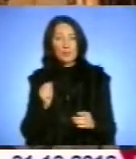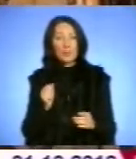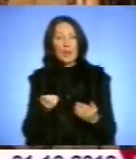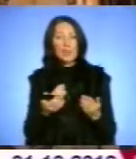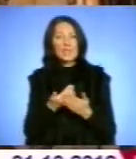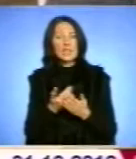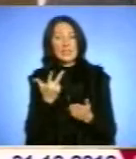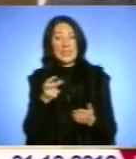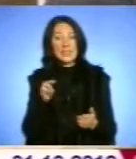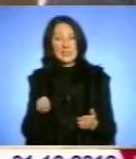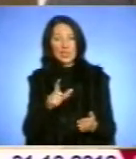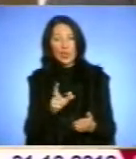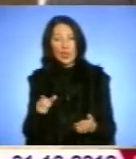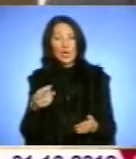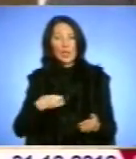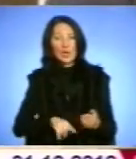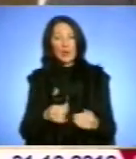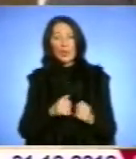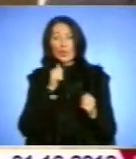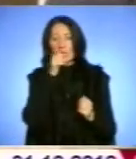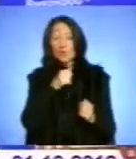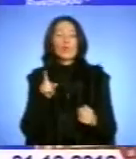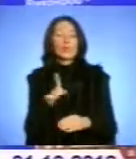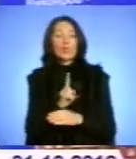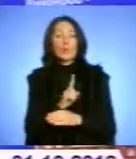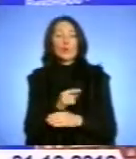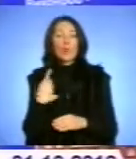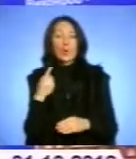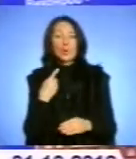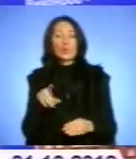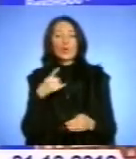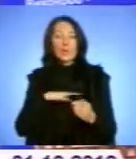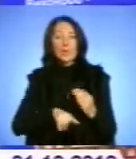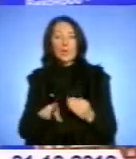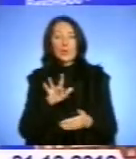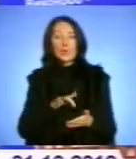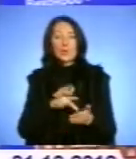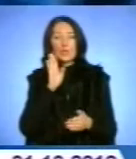малюків народжують щороку у Тернопільському обласному перинатальному центрі матері і дитини.